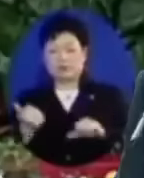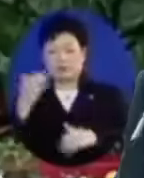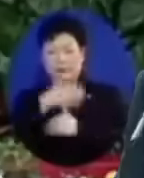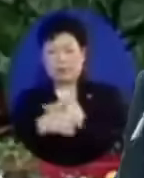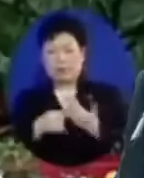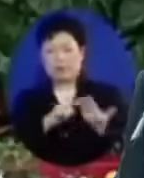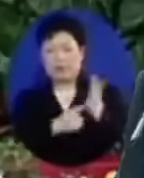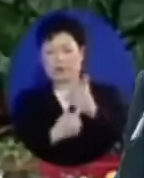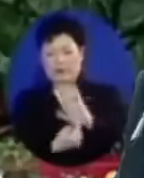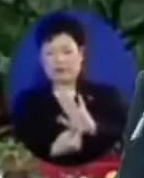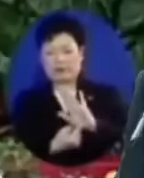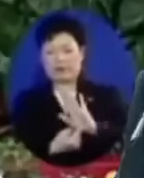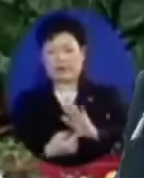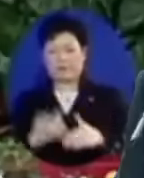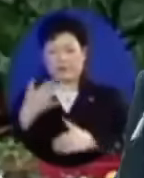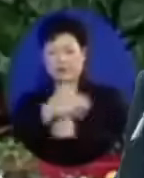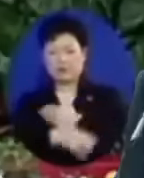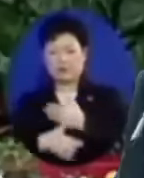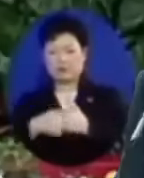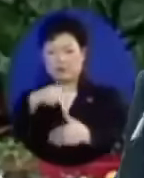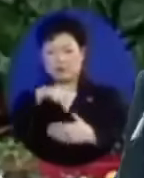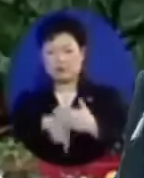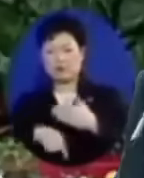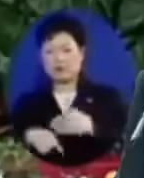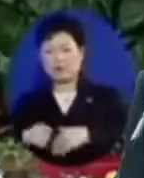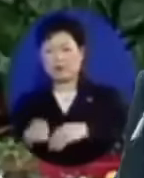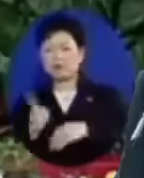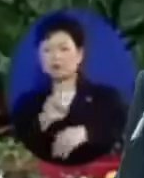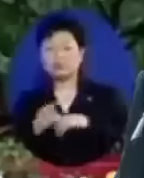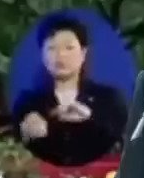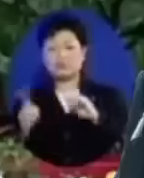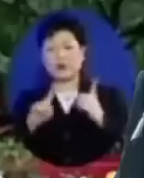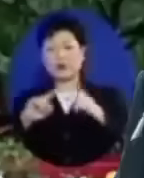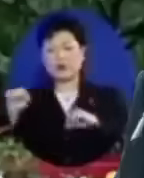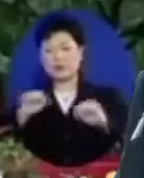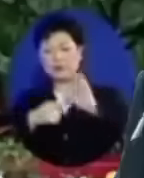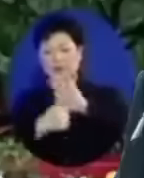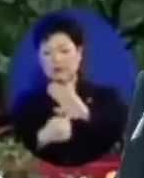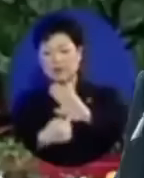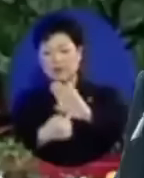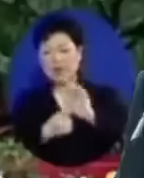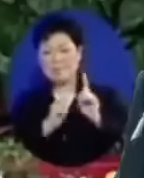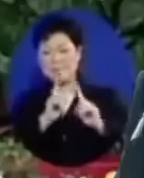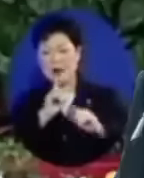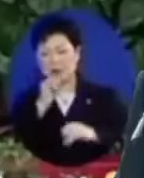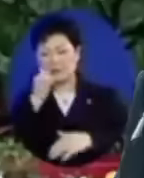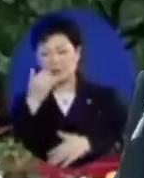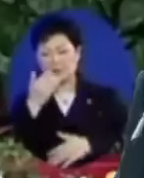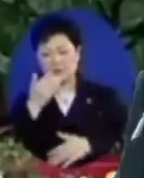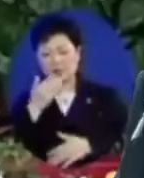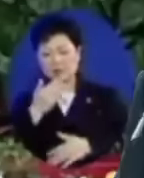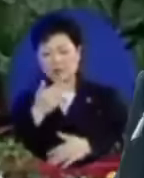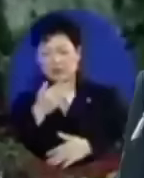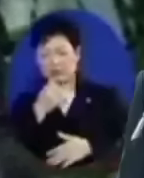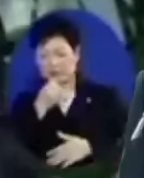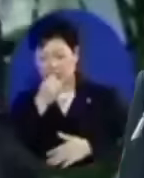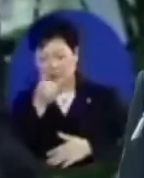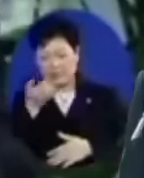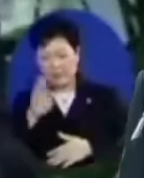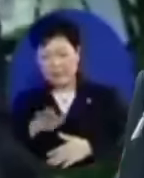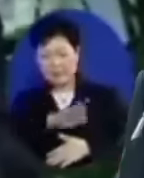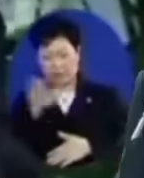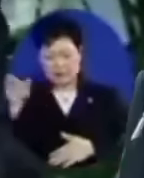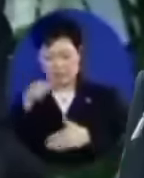나타나는 것입니다. 우리 육신 속에 무슨 부활의 역사가 일어나겠느냐. 여러분 예수님이 부활하셨기 때문에 우리